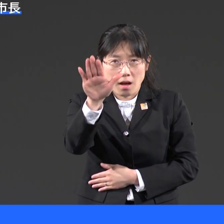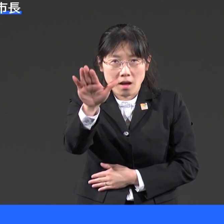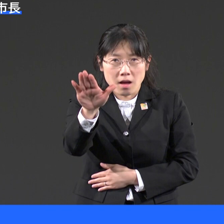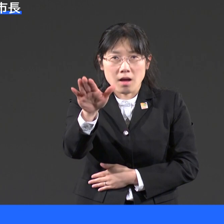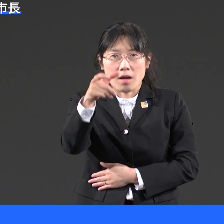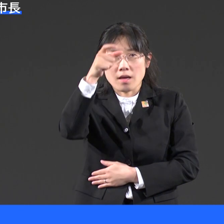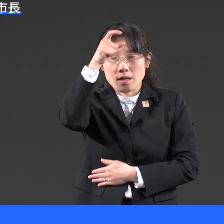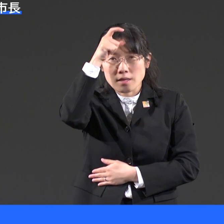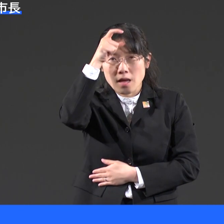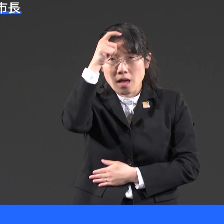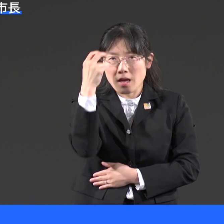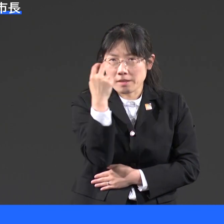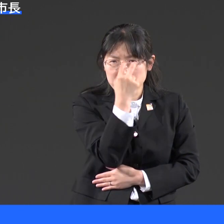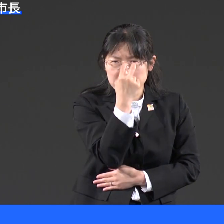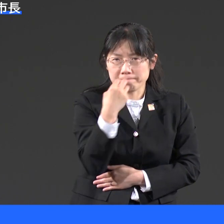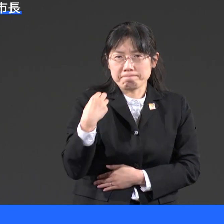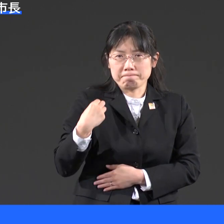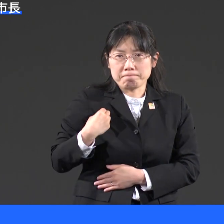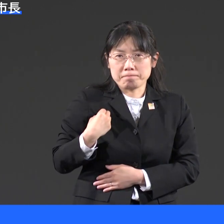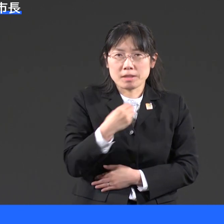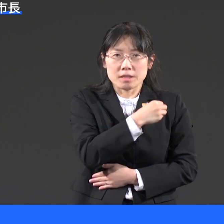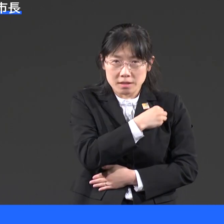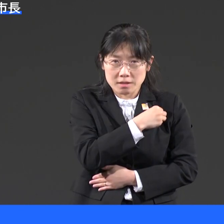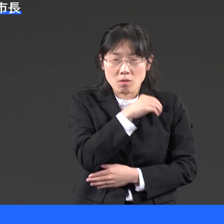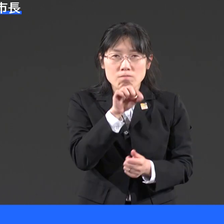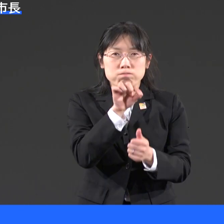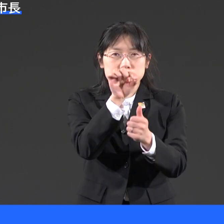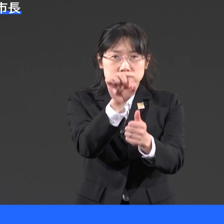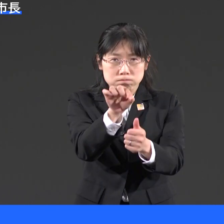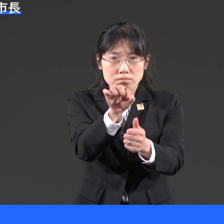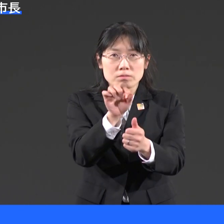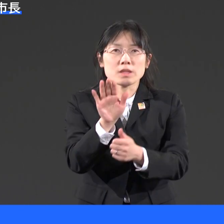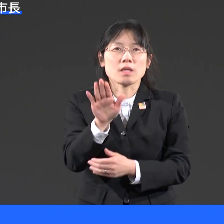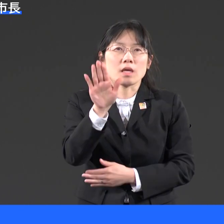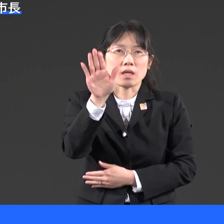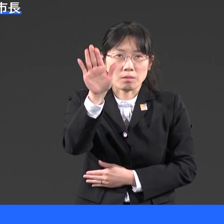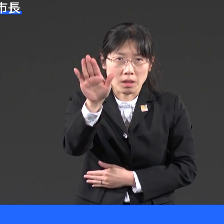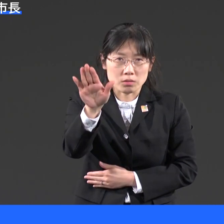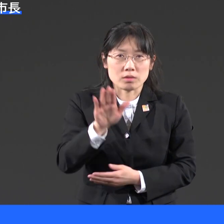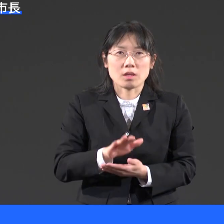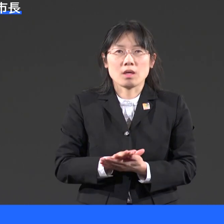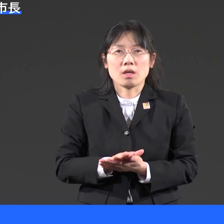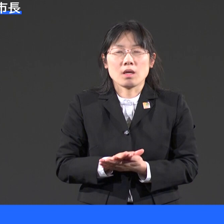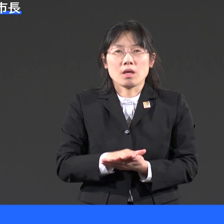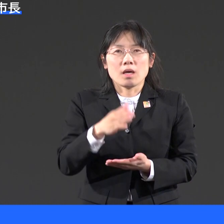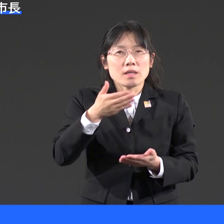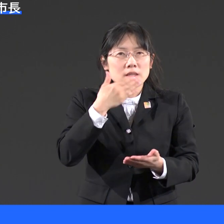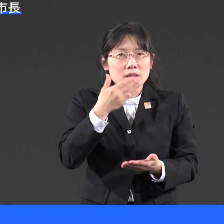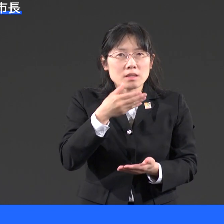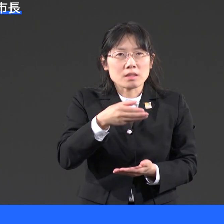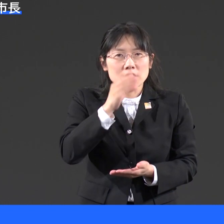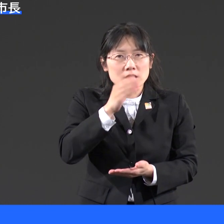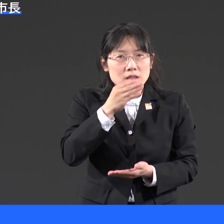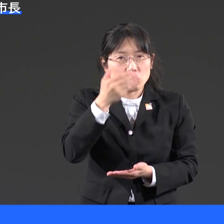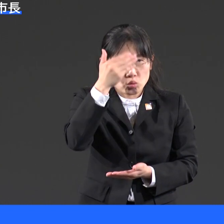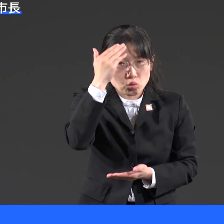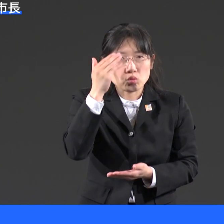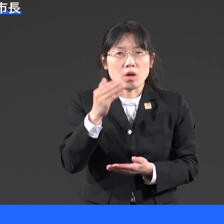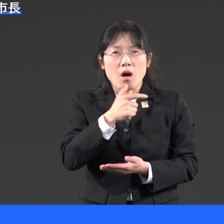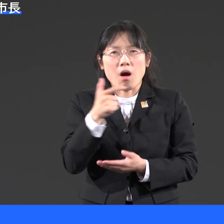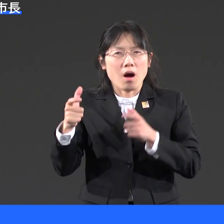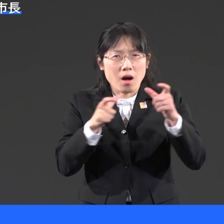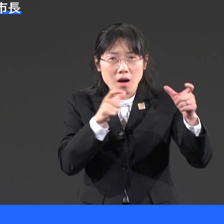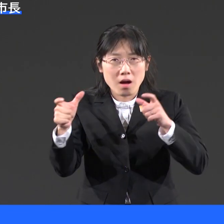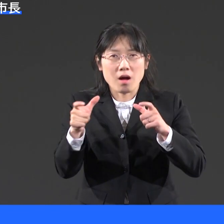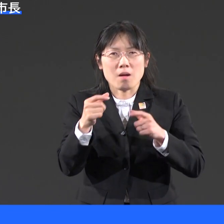警備員を配置をしてきております。で、飲酒ですとかあるいは大声というような迷惑行為があった場合